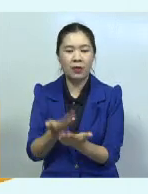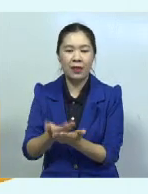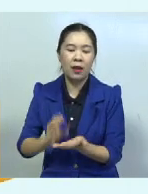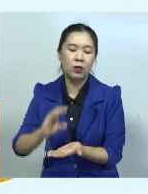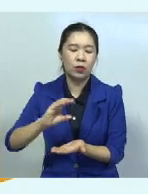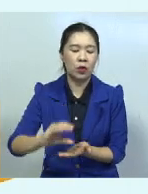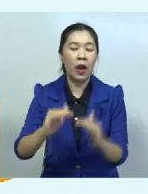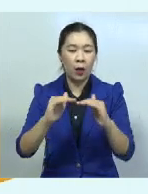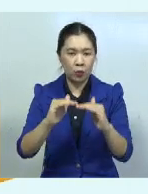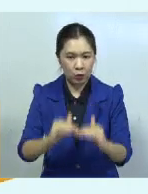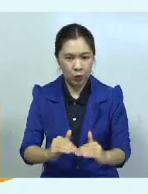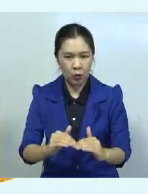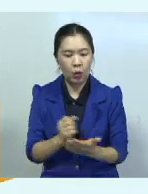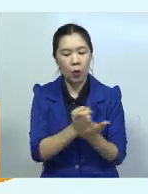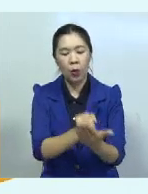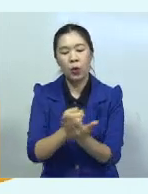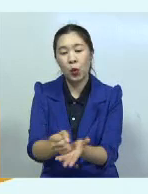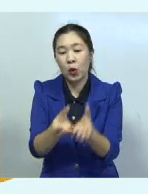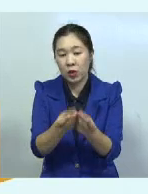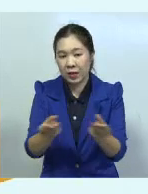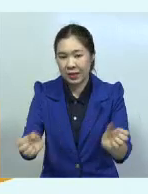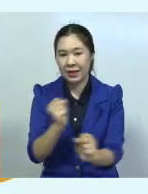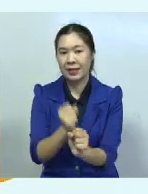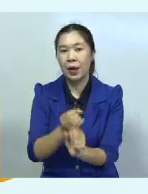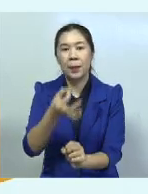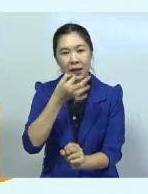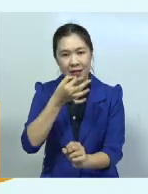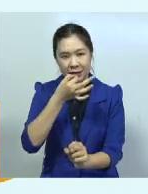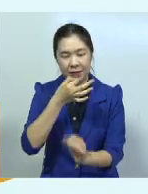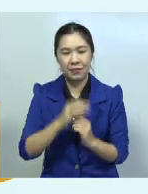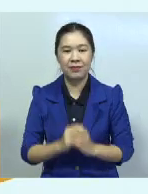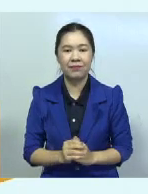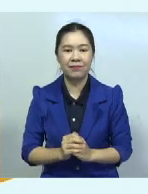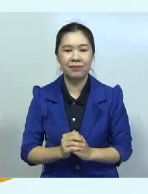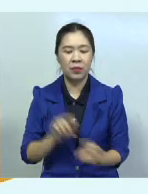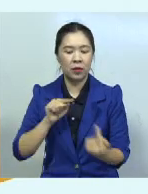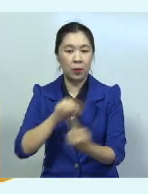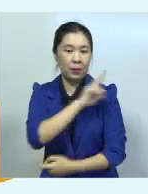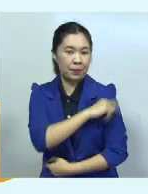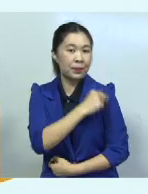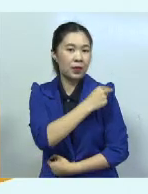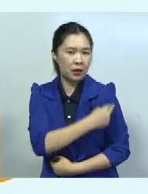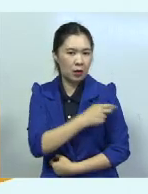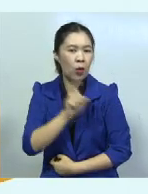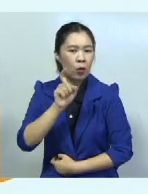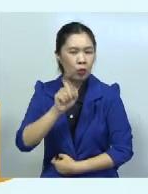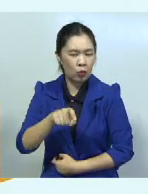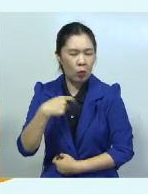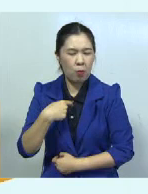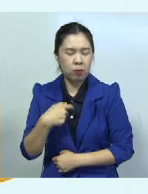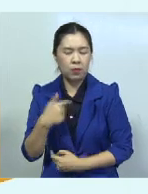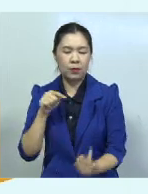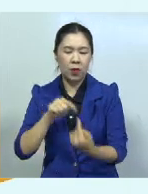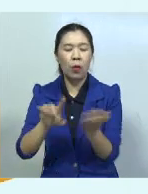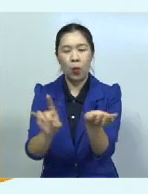ผลิตแล้วก็เร่งช่วยเหลือด้านที่ดินทำกินอย่างเต็มที่ส่วนทางด้านสาธารณสุขนะคะก็ต้องลดความแออัด